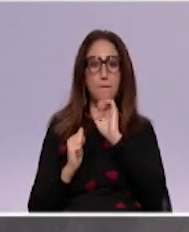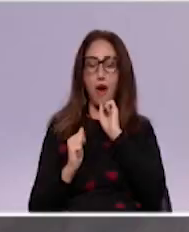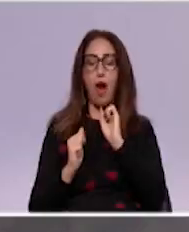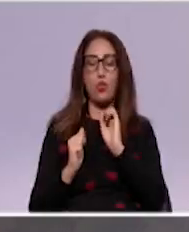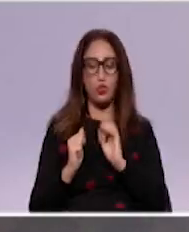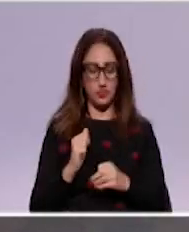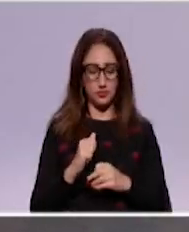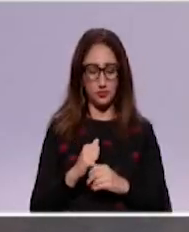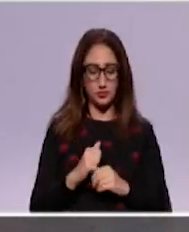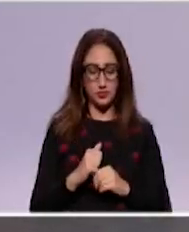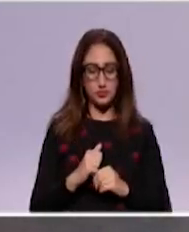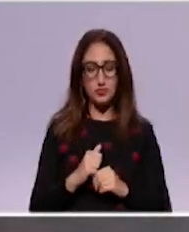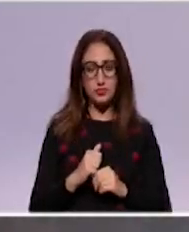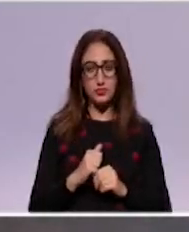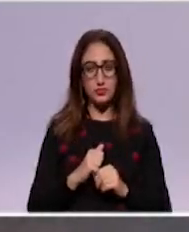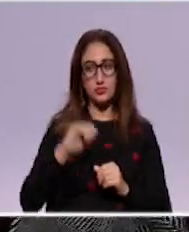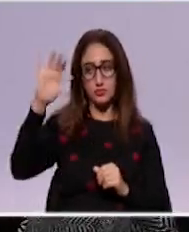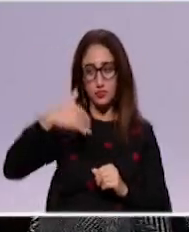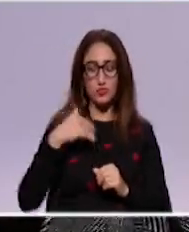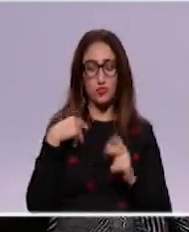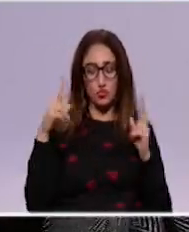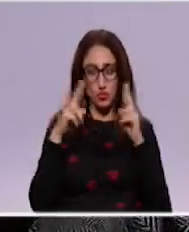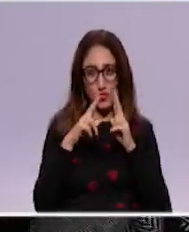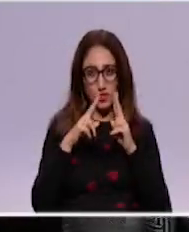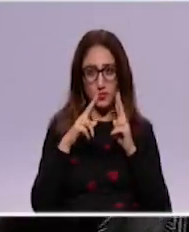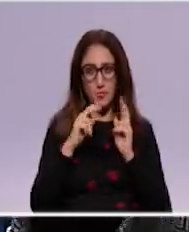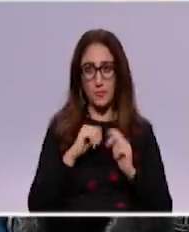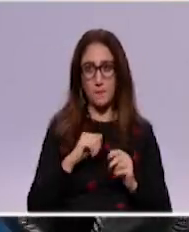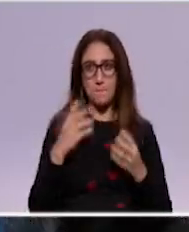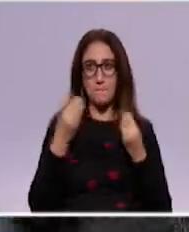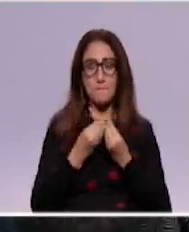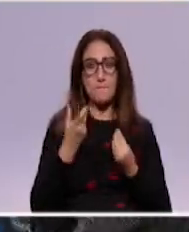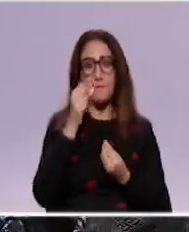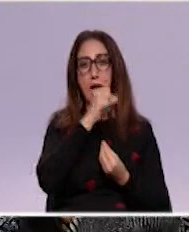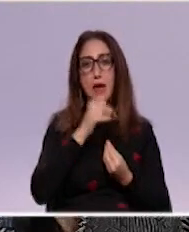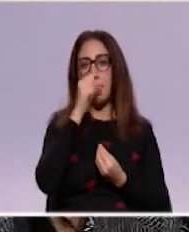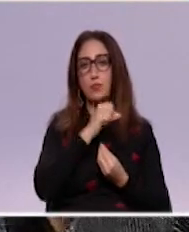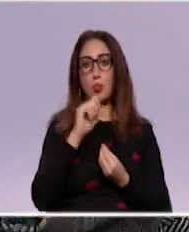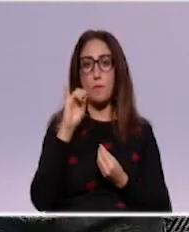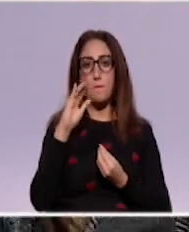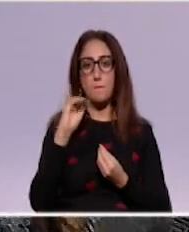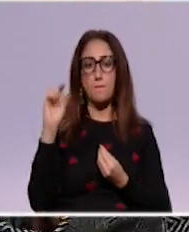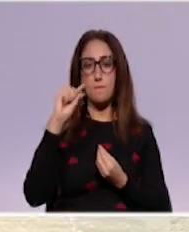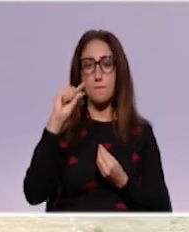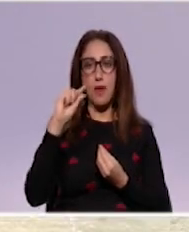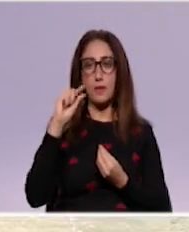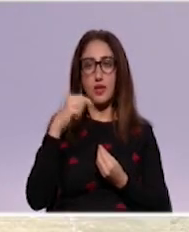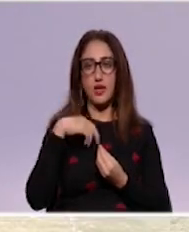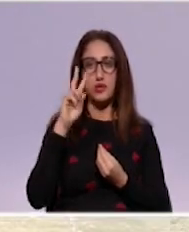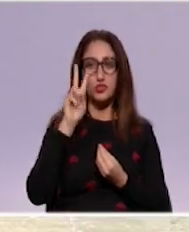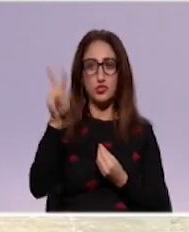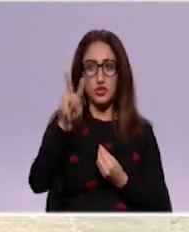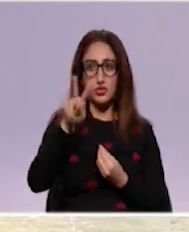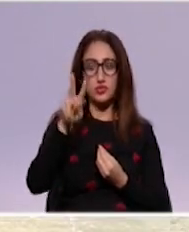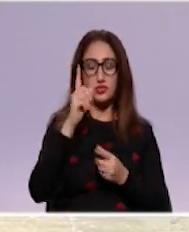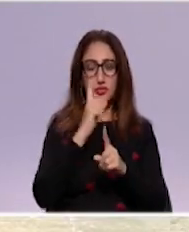و داخل عبد الرحيم منصور ومعاه محمد منير انا من اول مره شفت